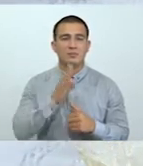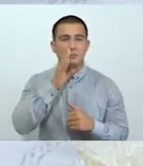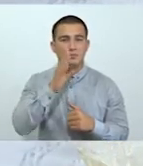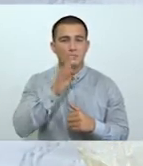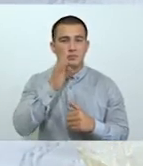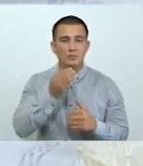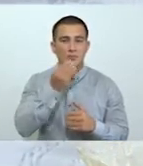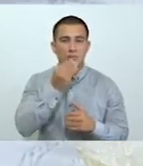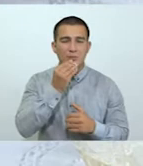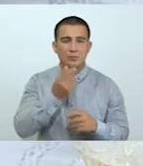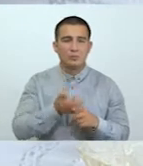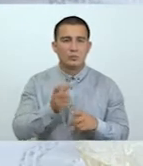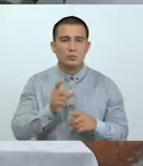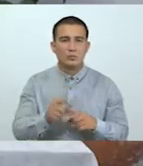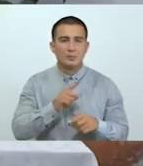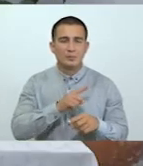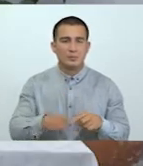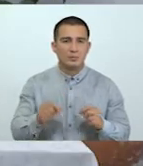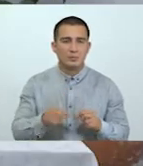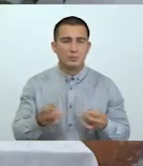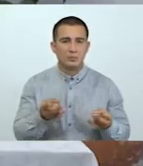Ertalabki nonushtalarga juda ham tez